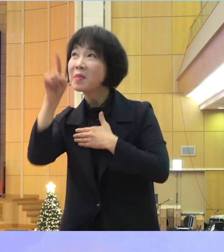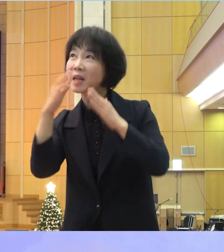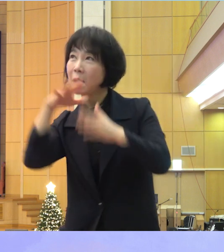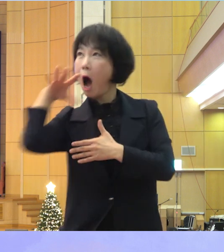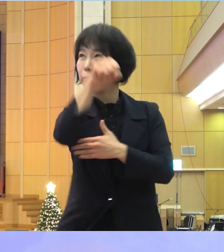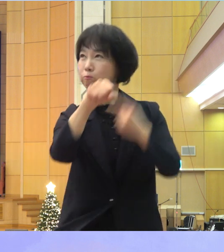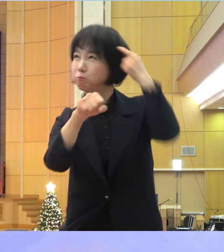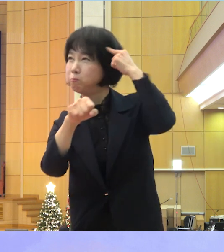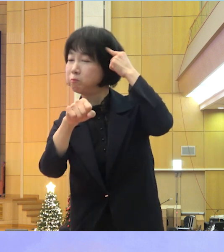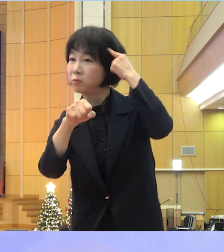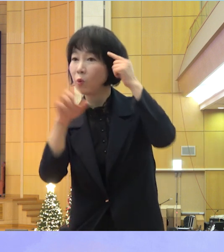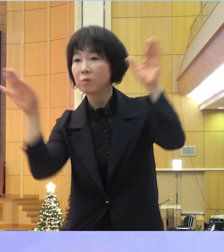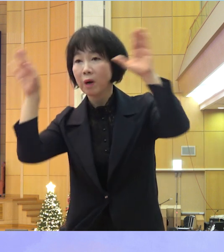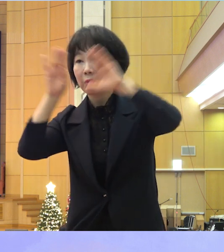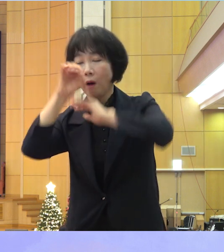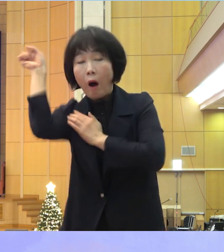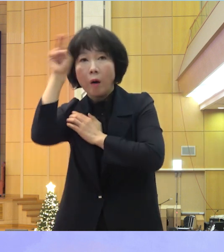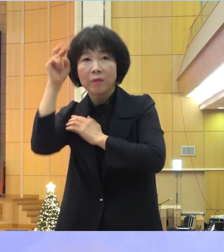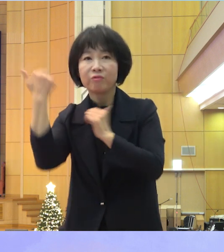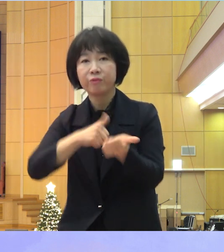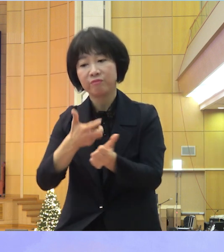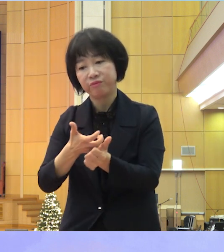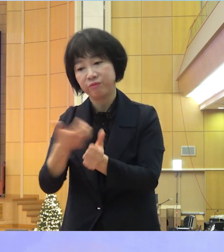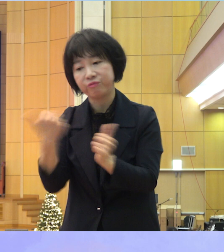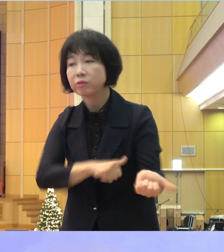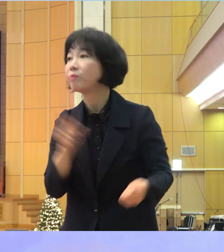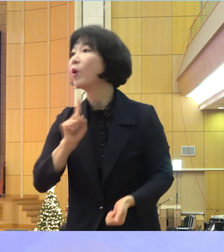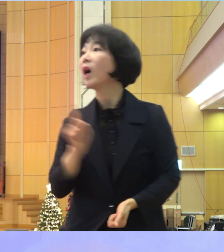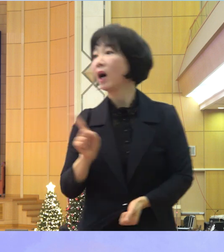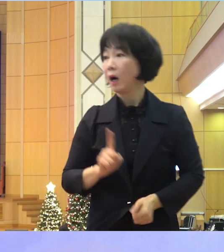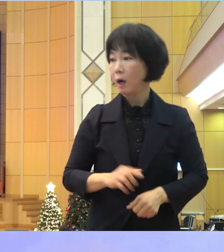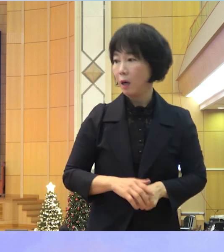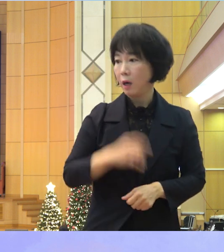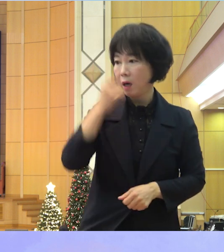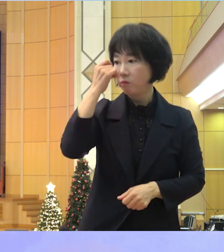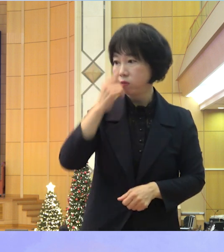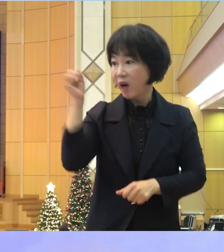하룻밤도 살지 못하고 죽었대. 그게 인생이야.